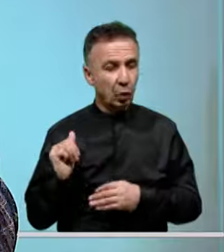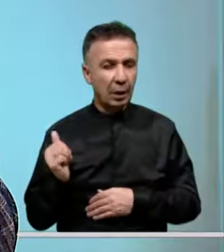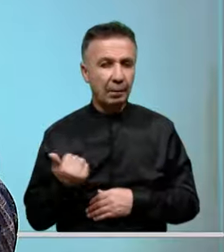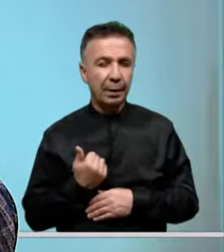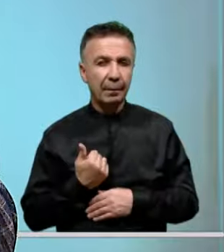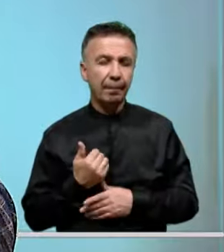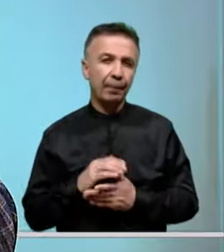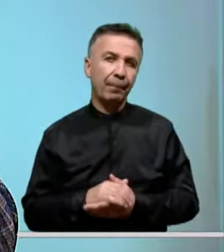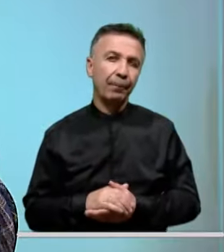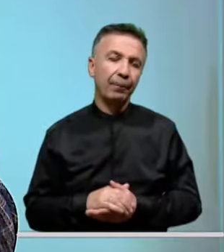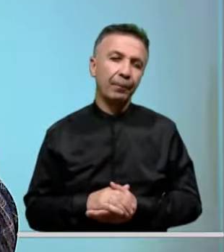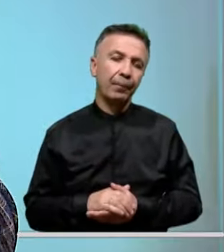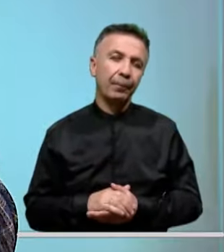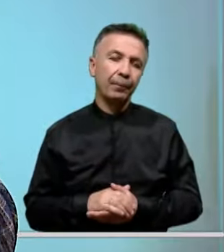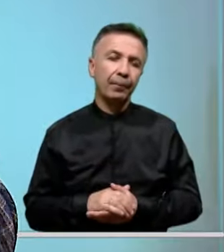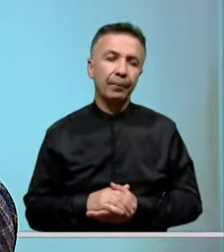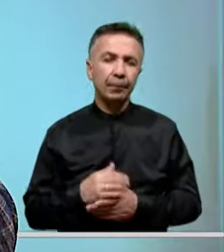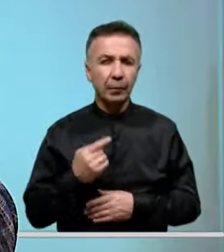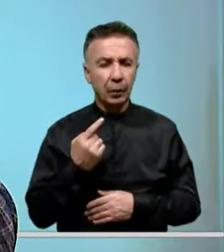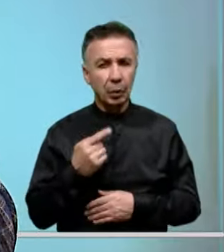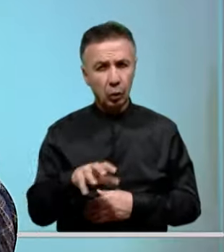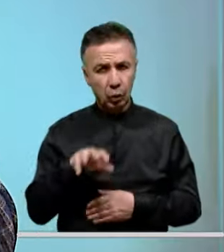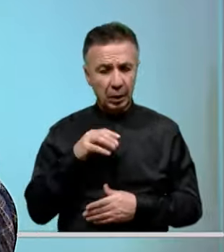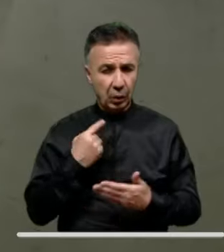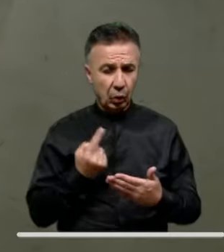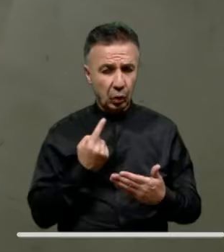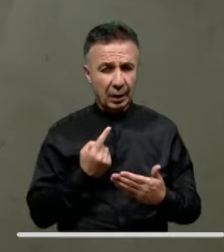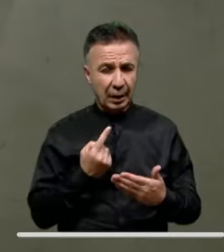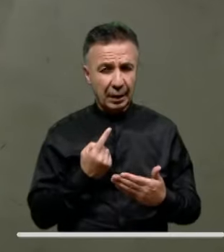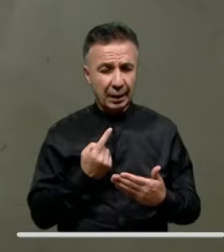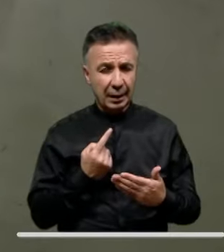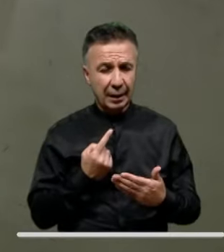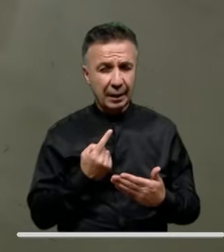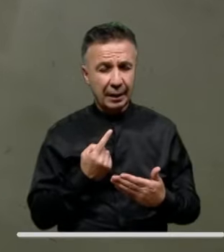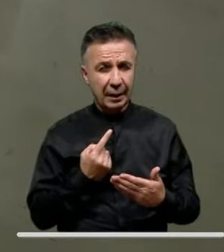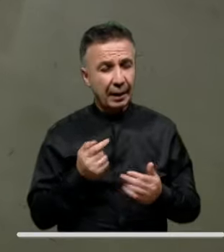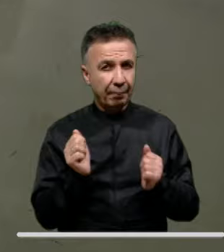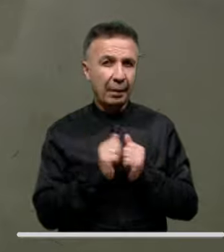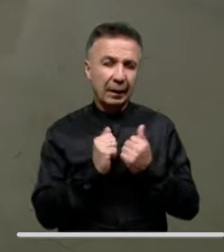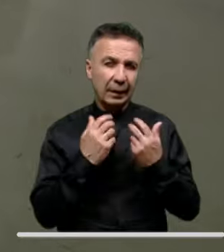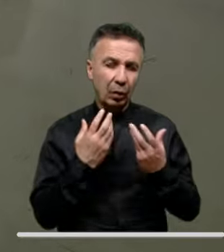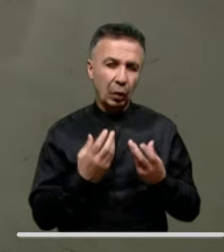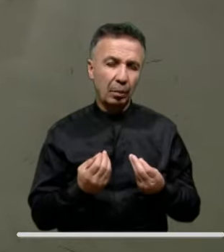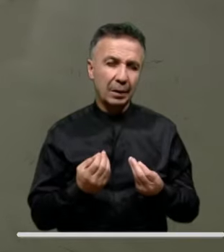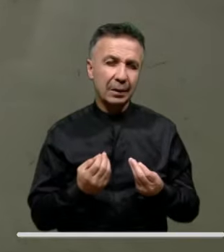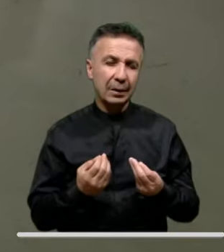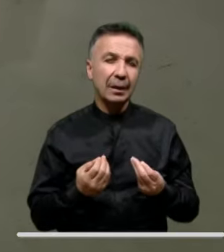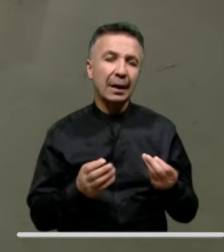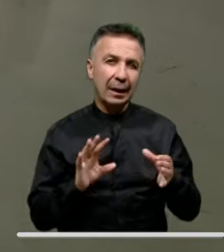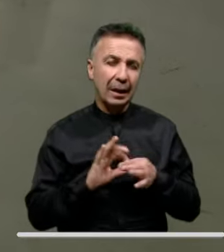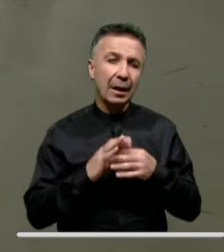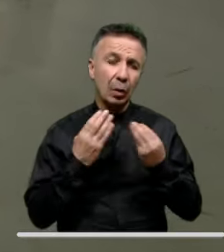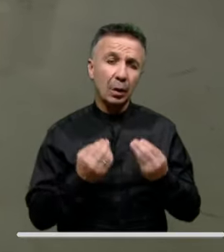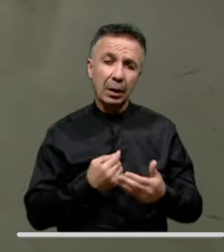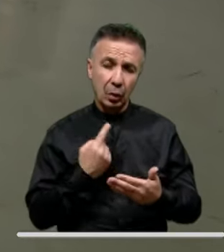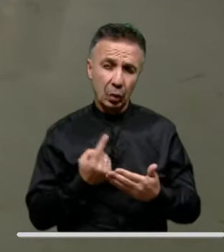müstakil teşri kaynağıdır. Bakın sünnetin Kur'an yanındaki pozisyonu, rolü, fonksiyonu ile ilgili olarak